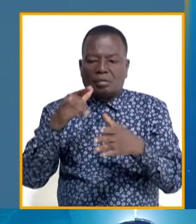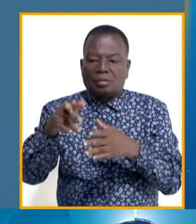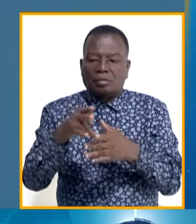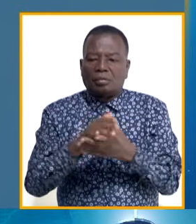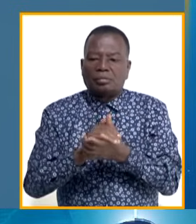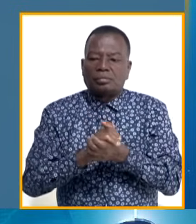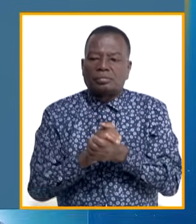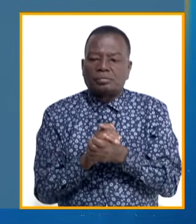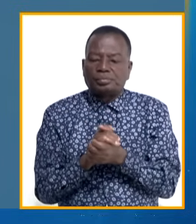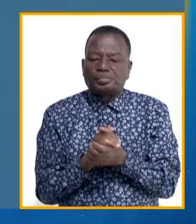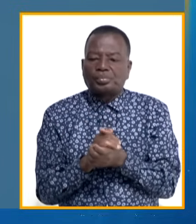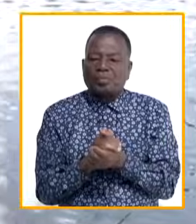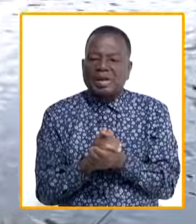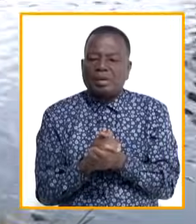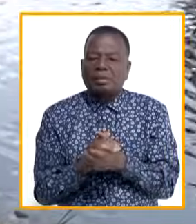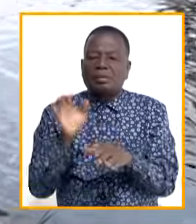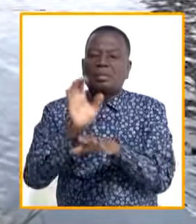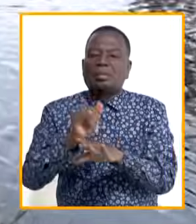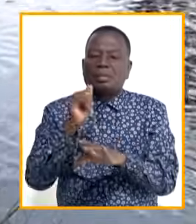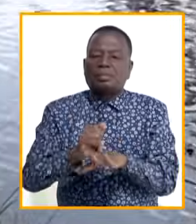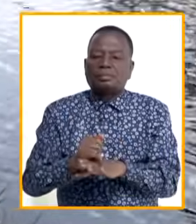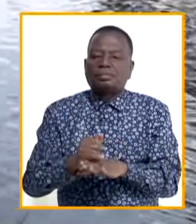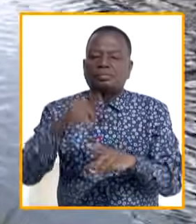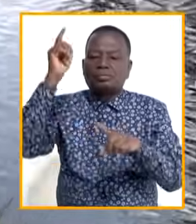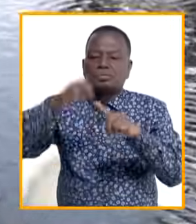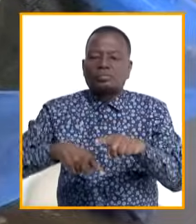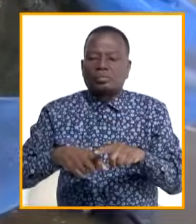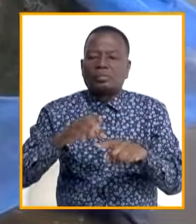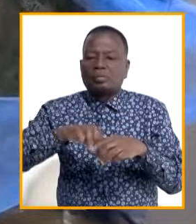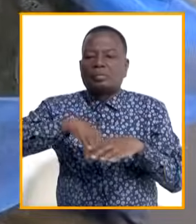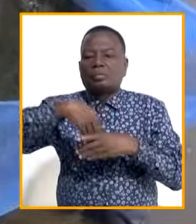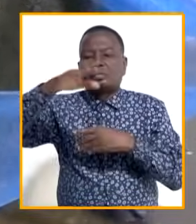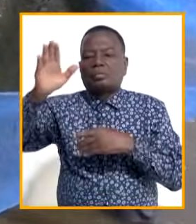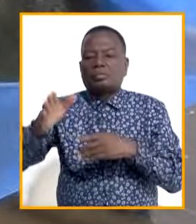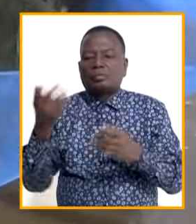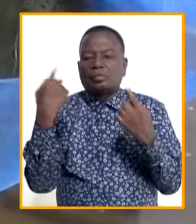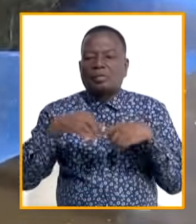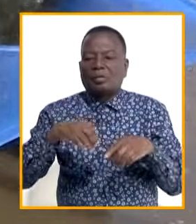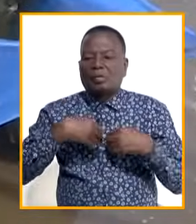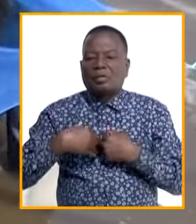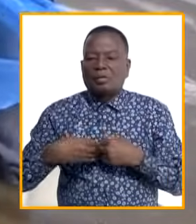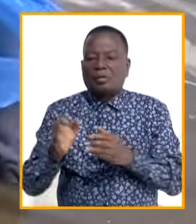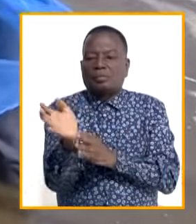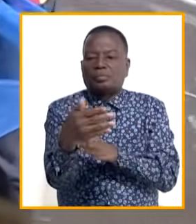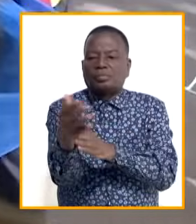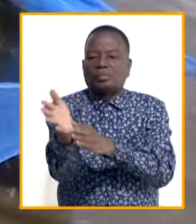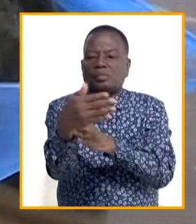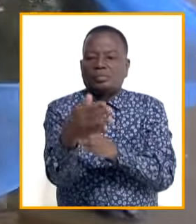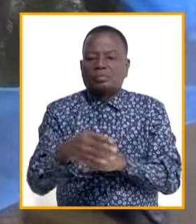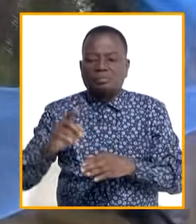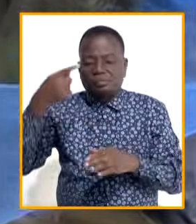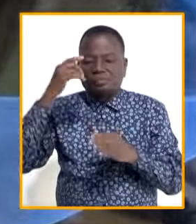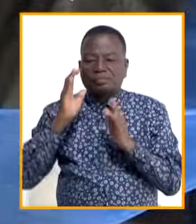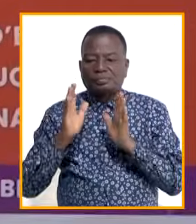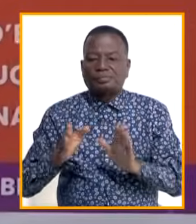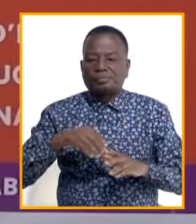local, Herman Yamia. La Côte d'Ivoire dépend de l'extérieur quant à son approvisionnement en ressources halieutiques. Les gouvernants veulent